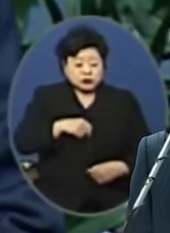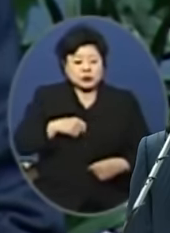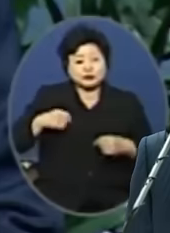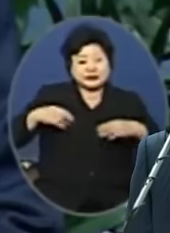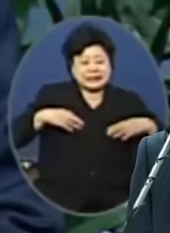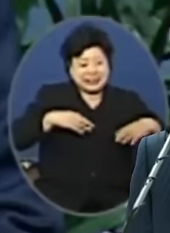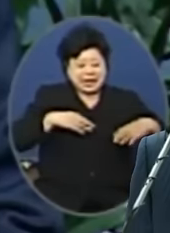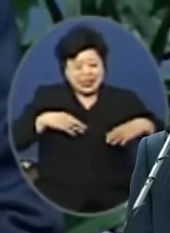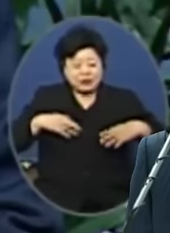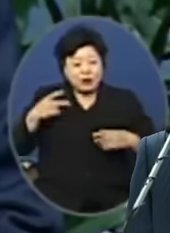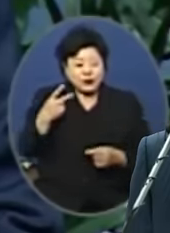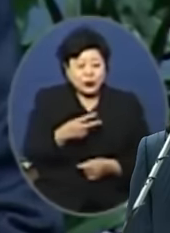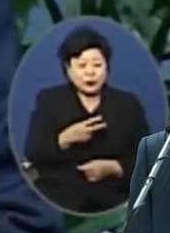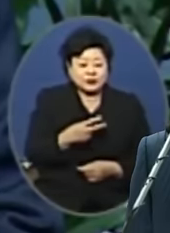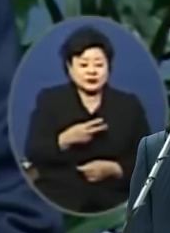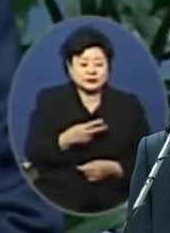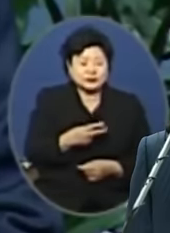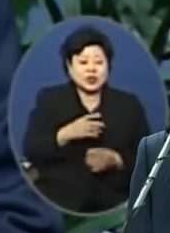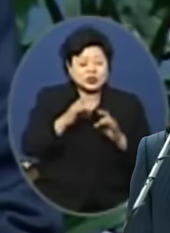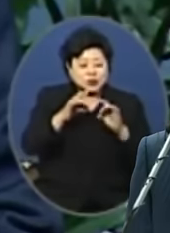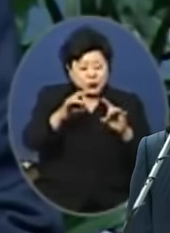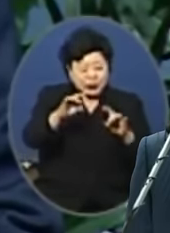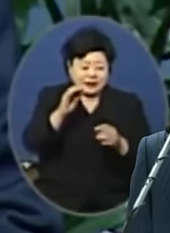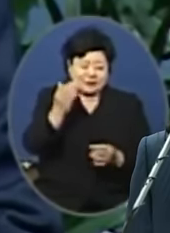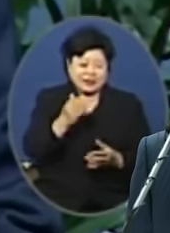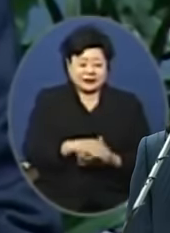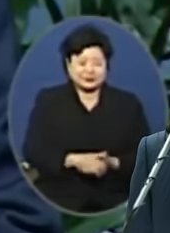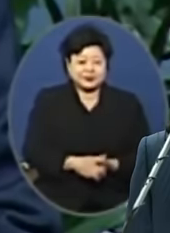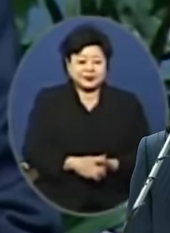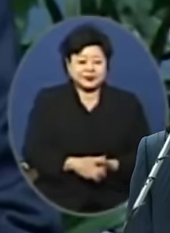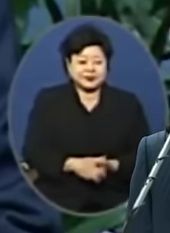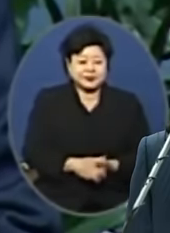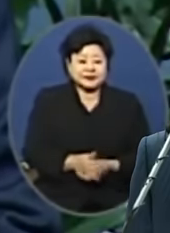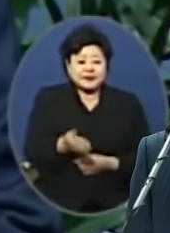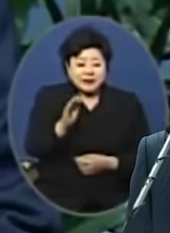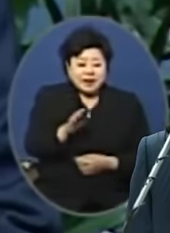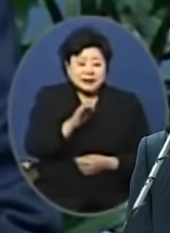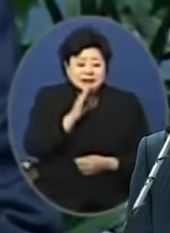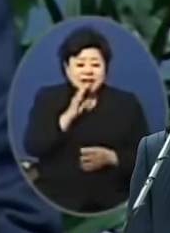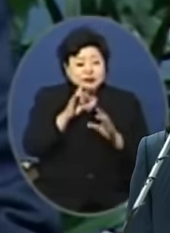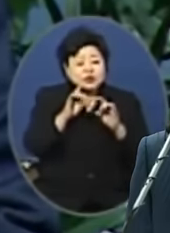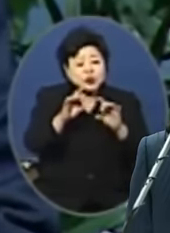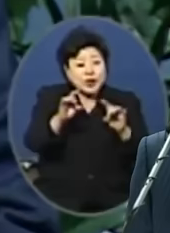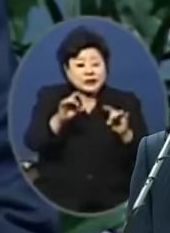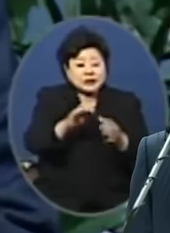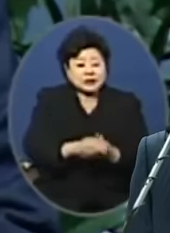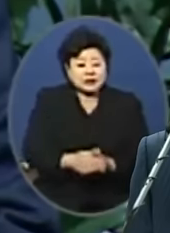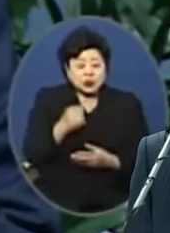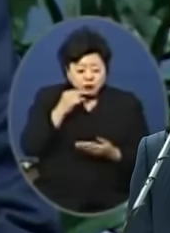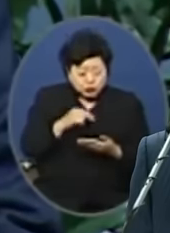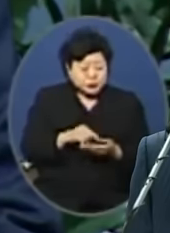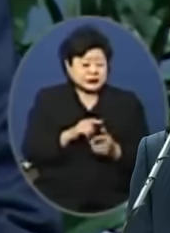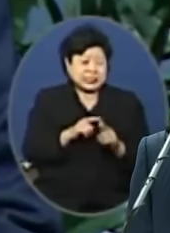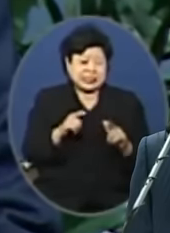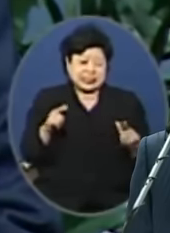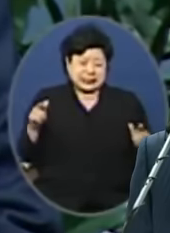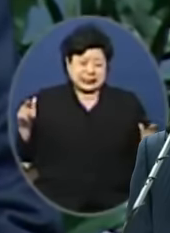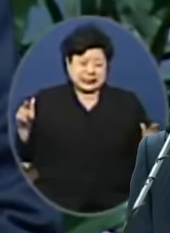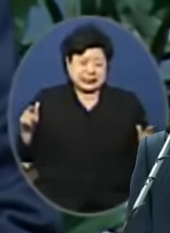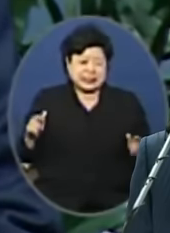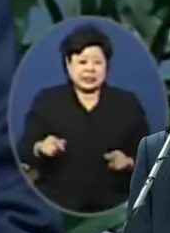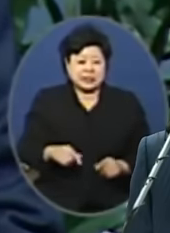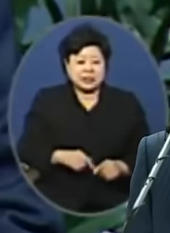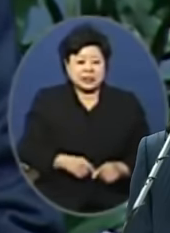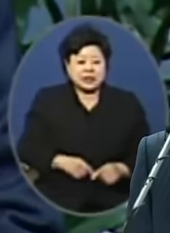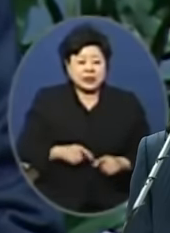자랑하고 또 전도를 하는 것입니다. 그런데 참 전도하는 것이 쉽지 않습니다. 저도